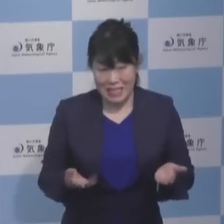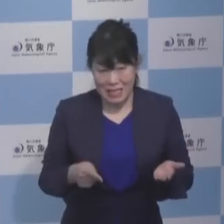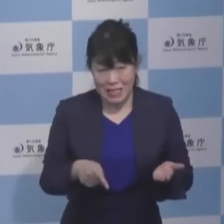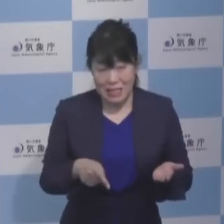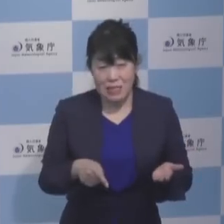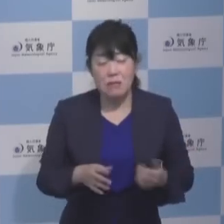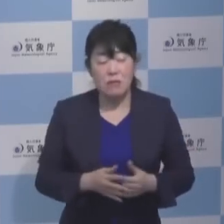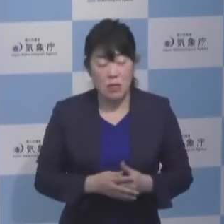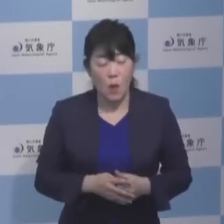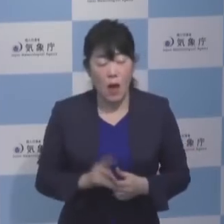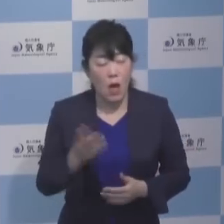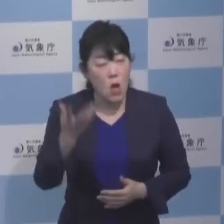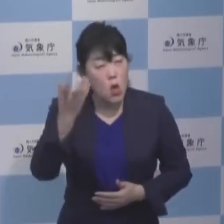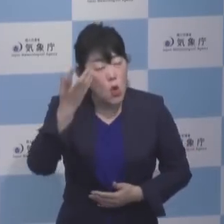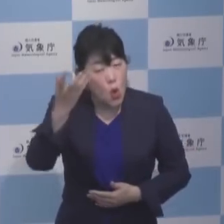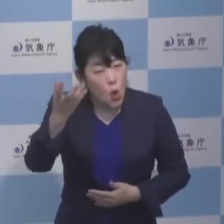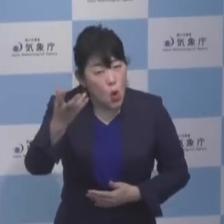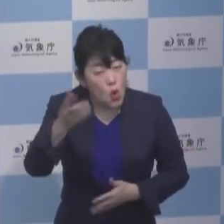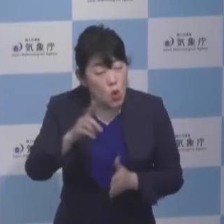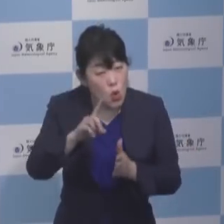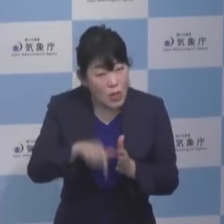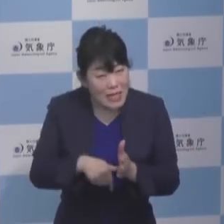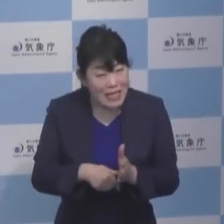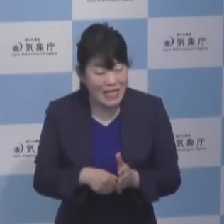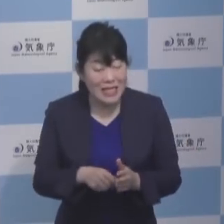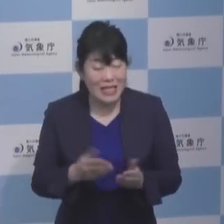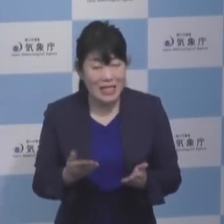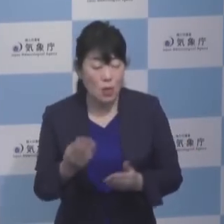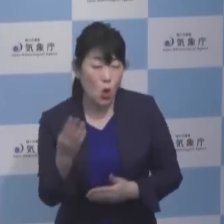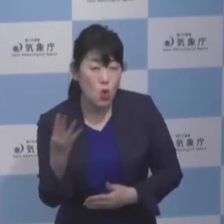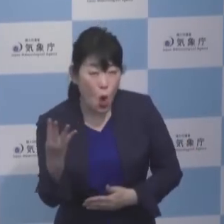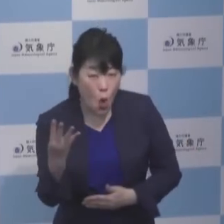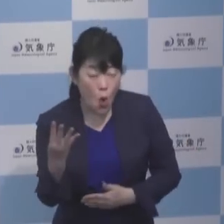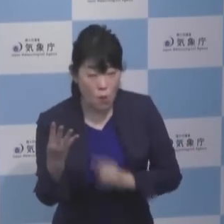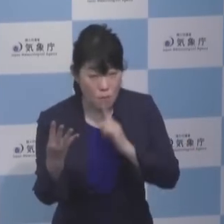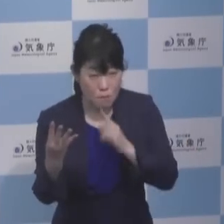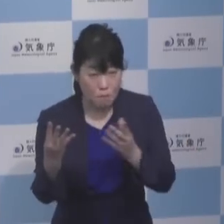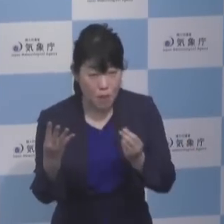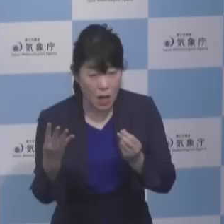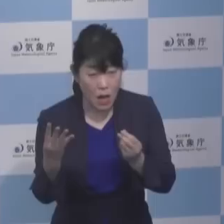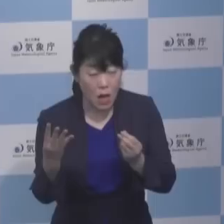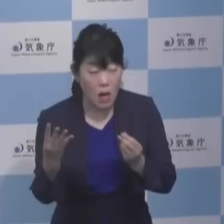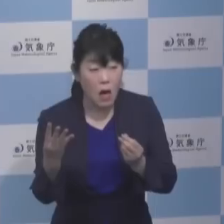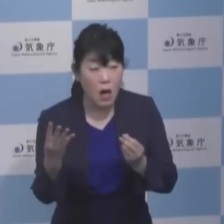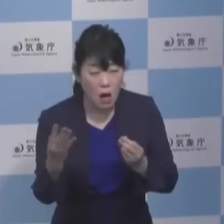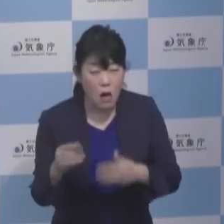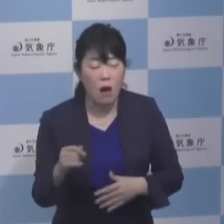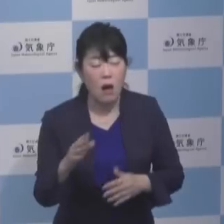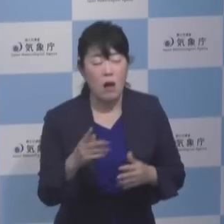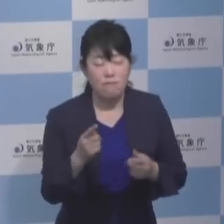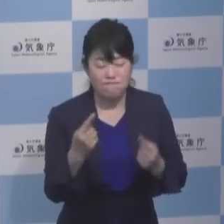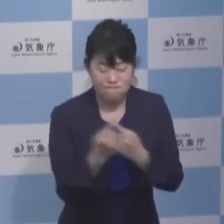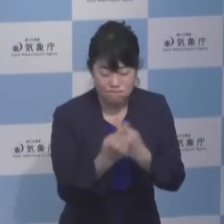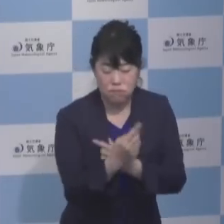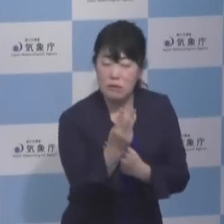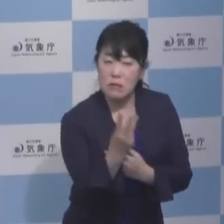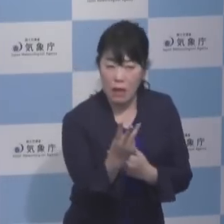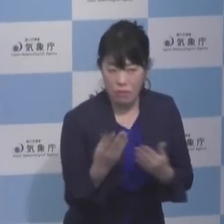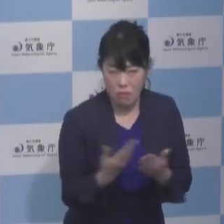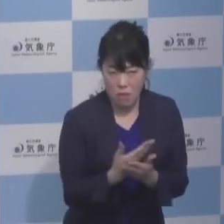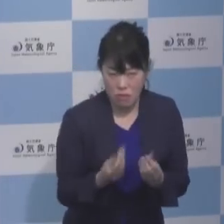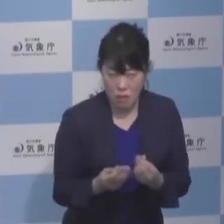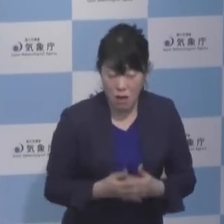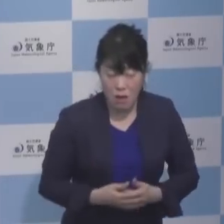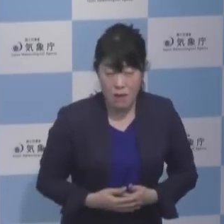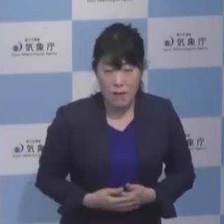階ですみません、4だったところが実際、階級が4だったところは実際は3だったというようなお話がもとあった